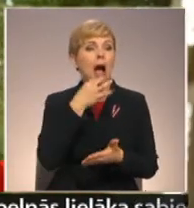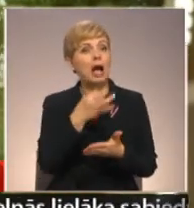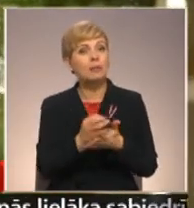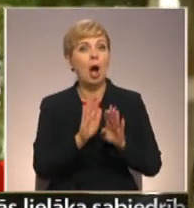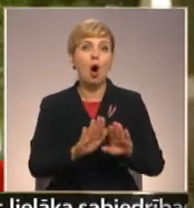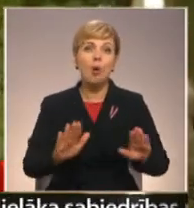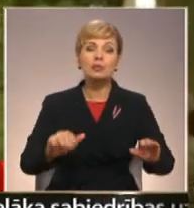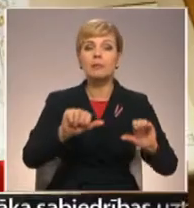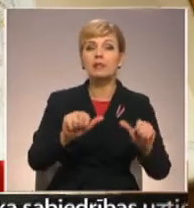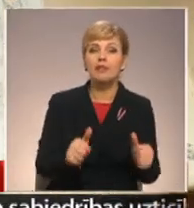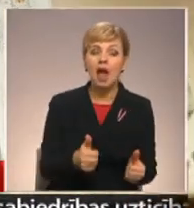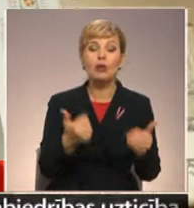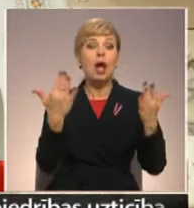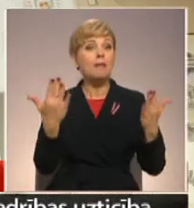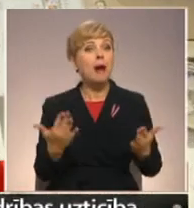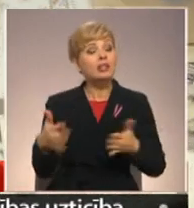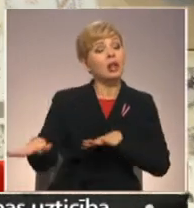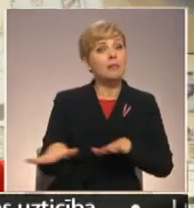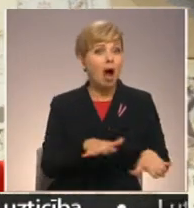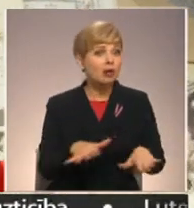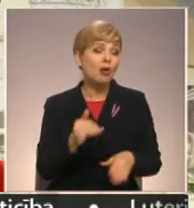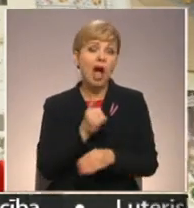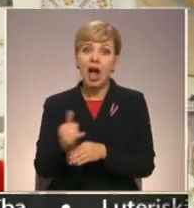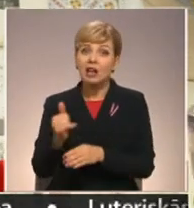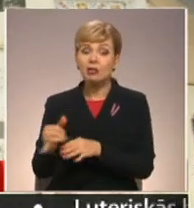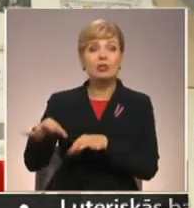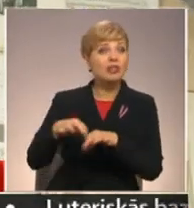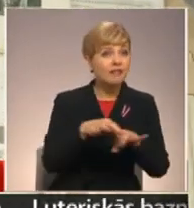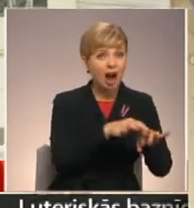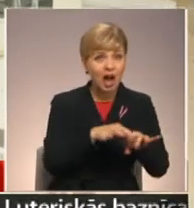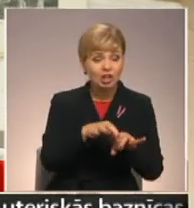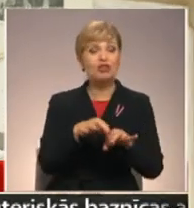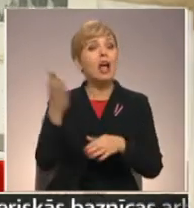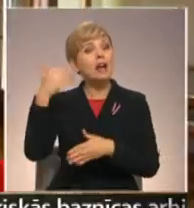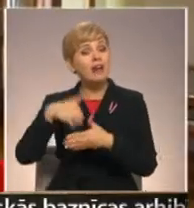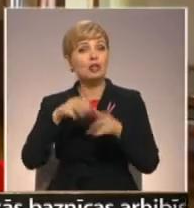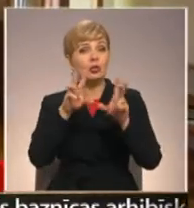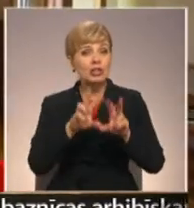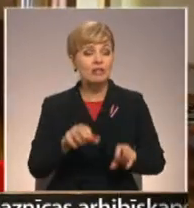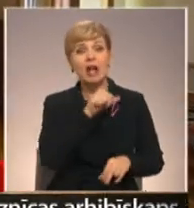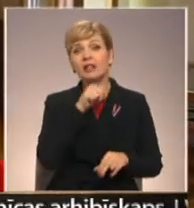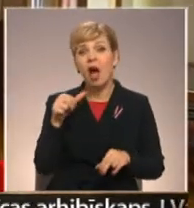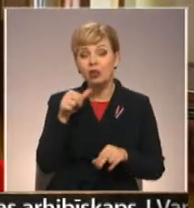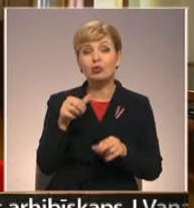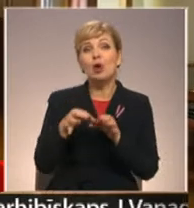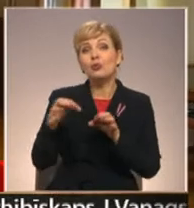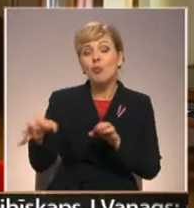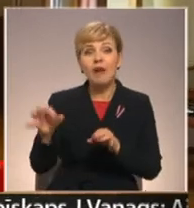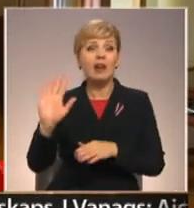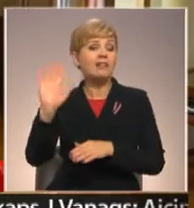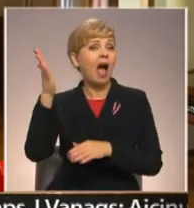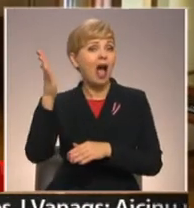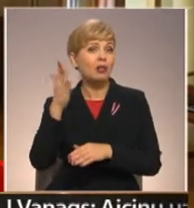veidošanu, pasākumu organizēšanu, ekskursiju vadīšanu, vēstures izpēti un Talsu novada tēla veidošanu. Kā atzīst